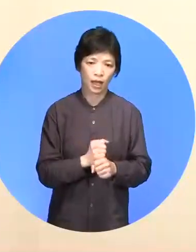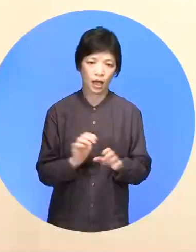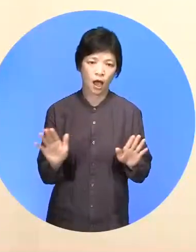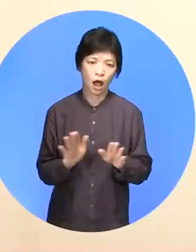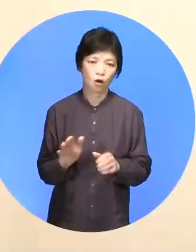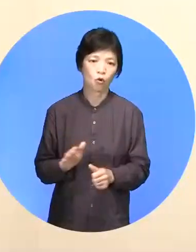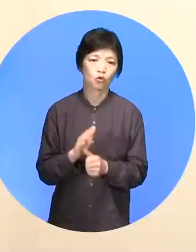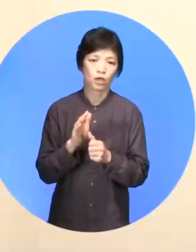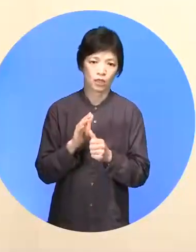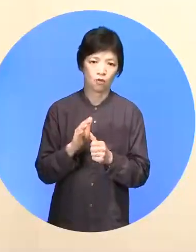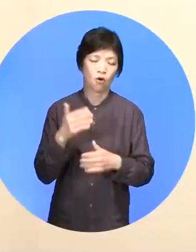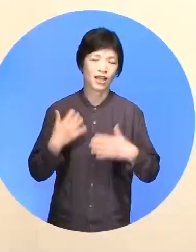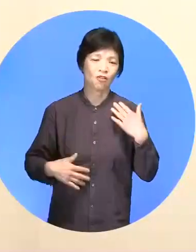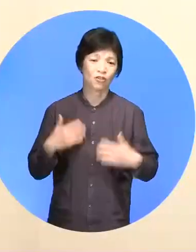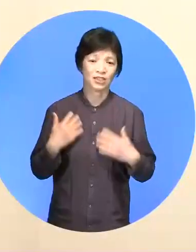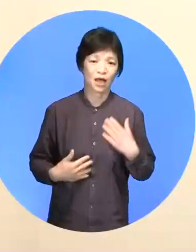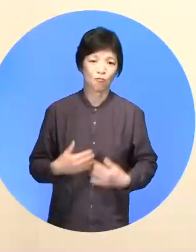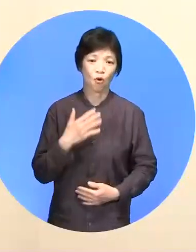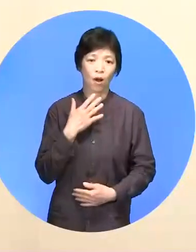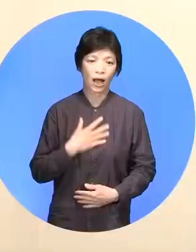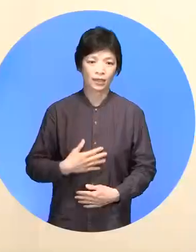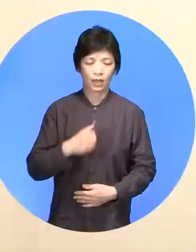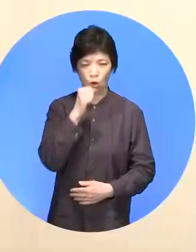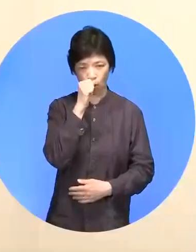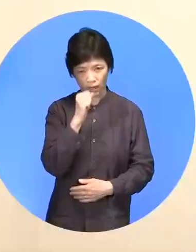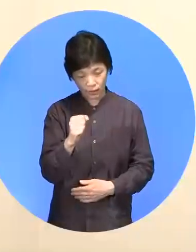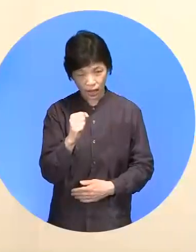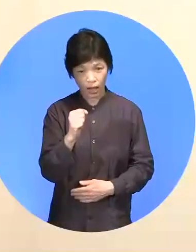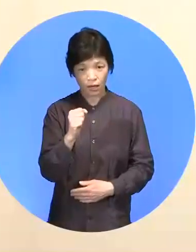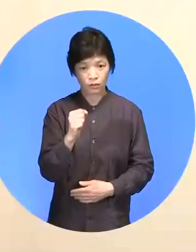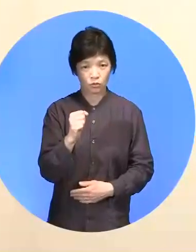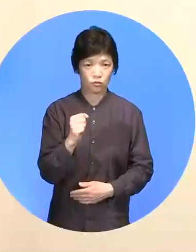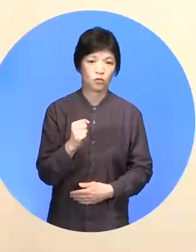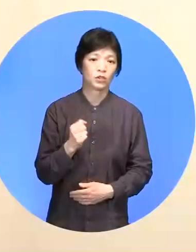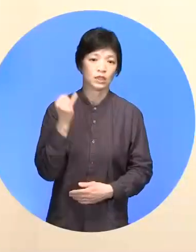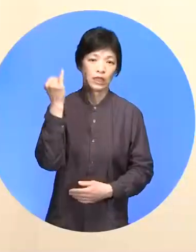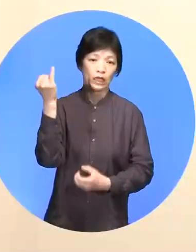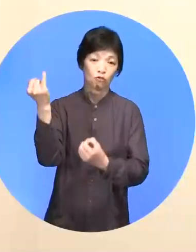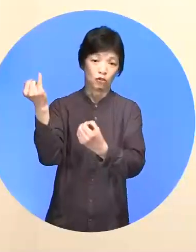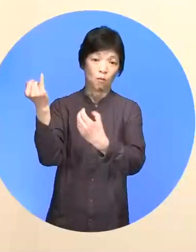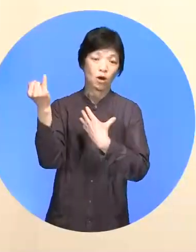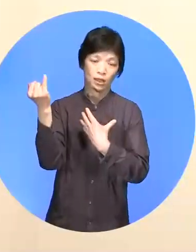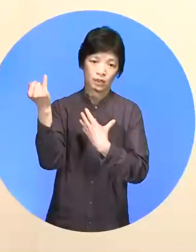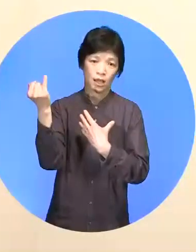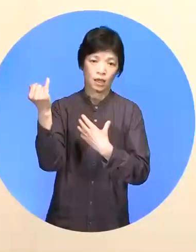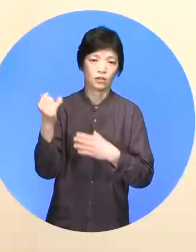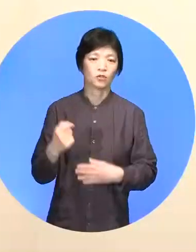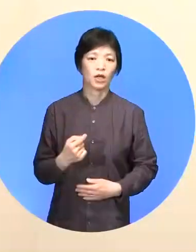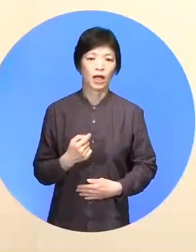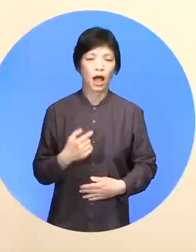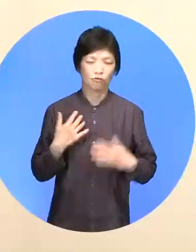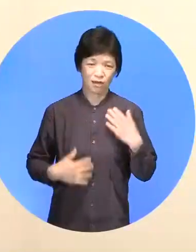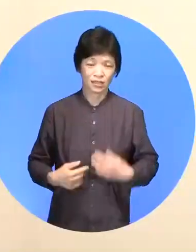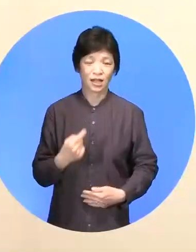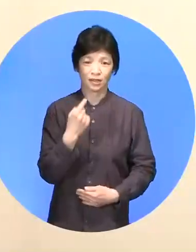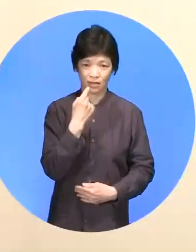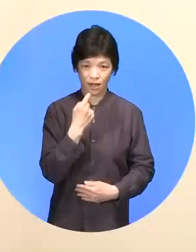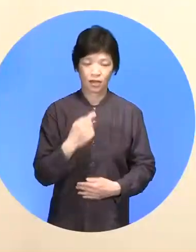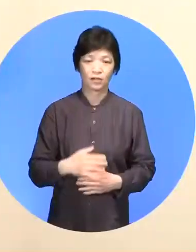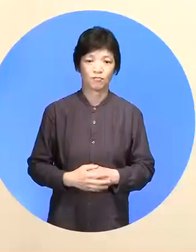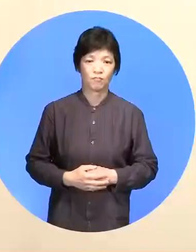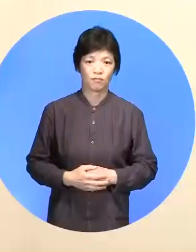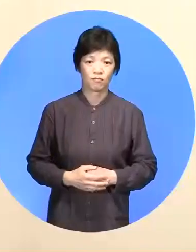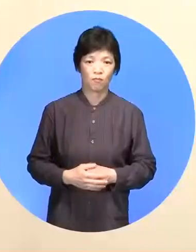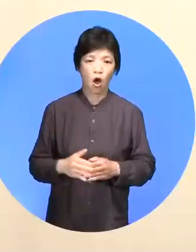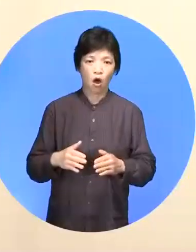さが分かってよかったっていうことを5周年の時に言っていただいたんです。それがすごく嬉しかったし、当